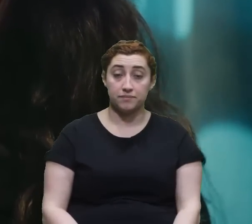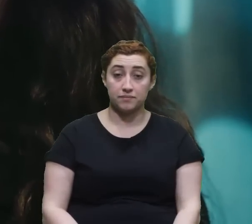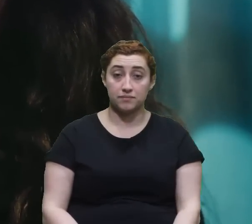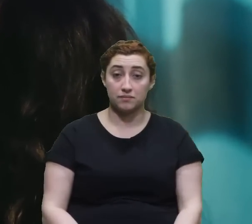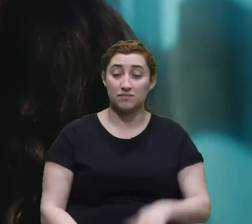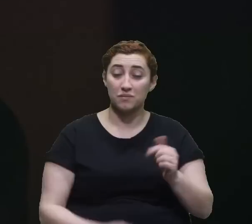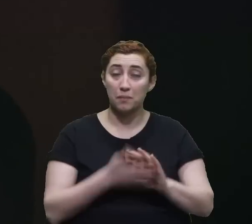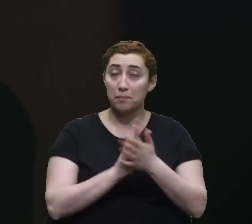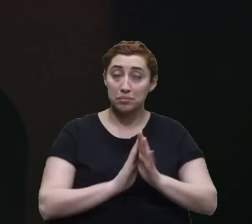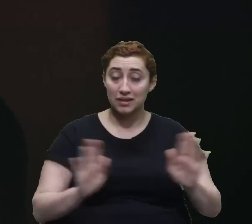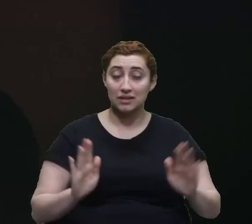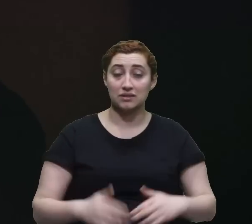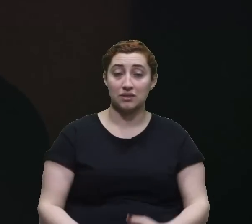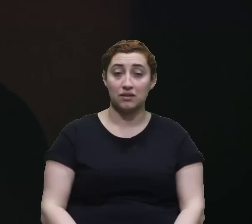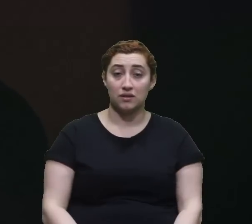Bitsin.